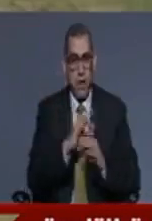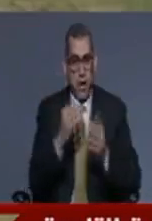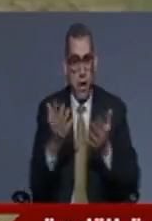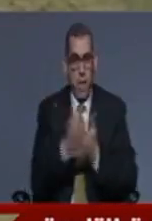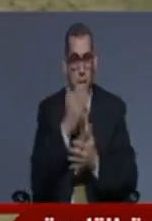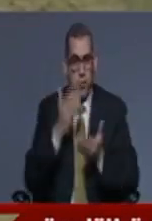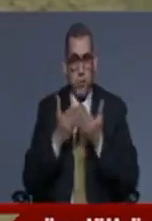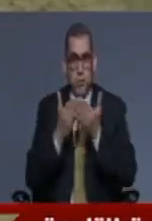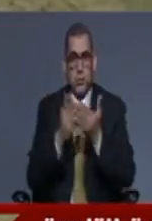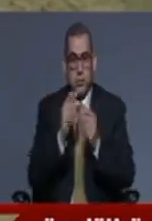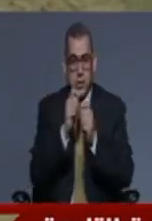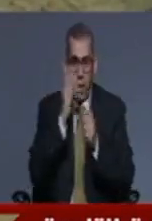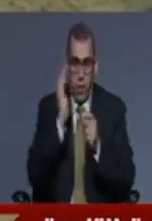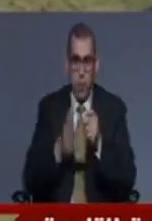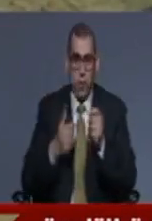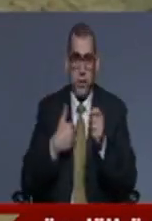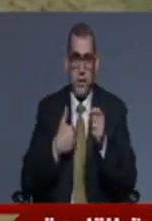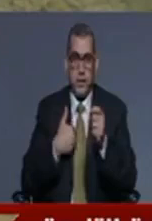حلولا